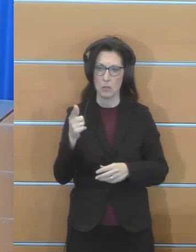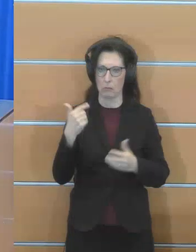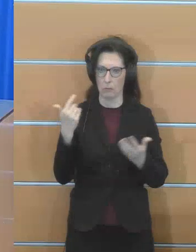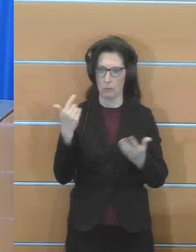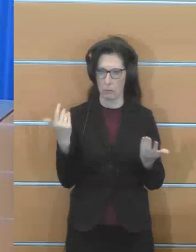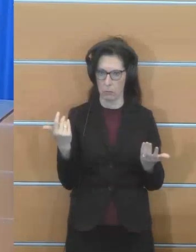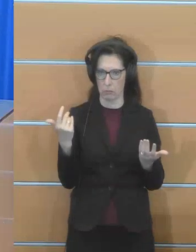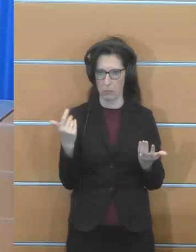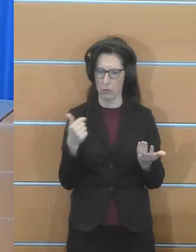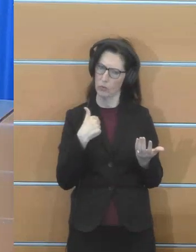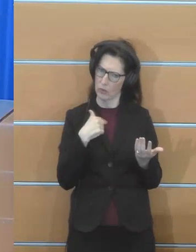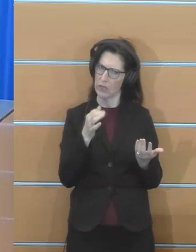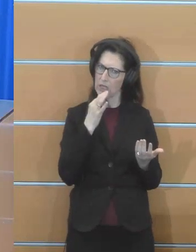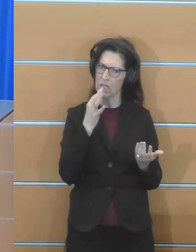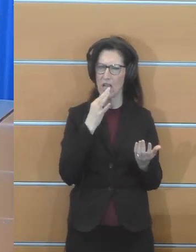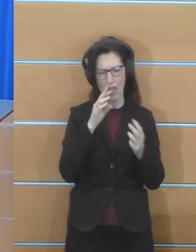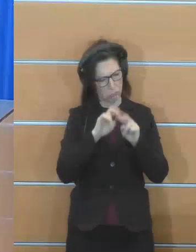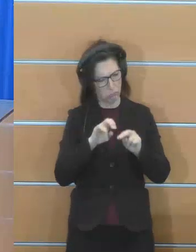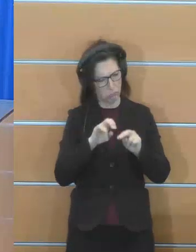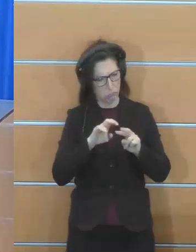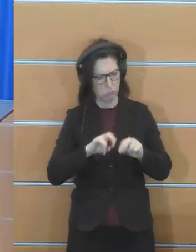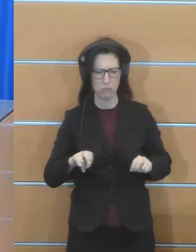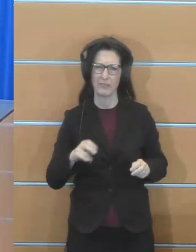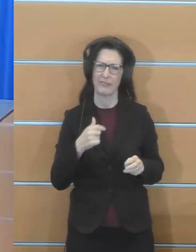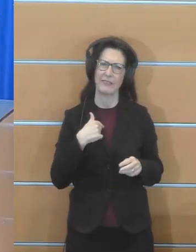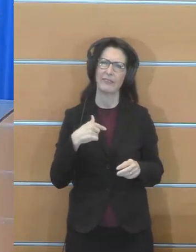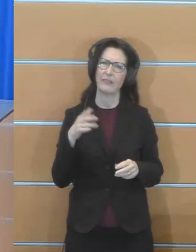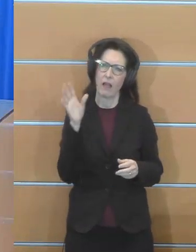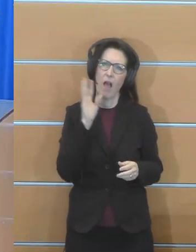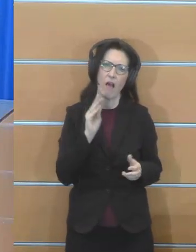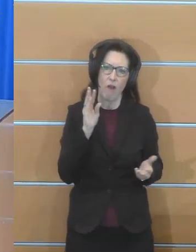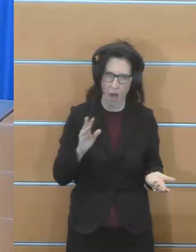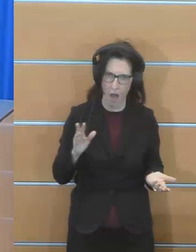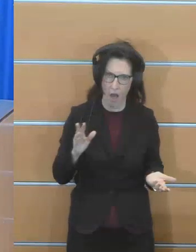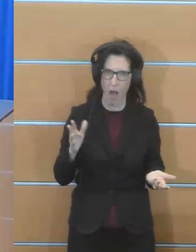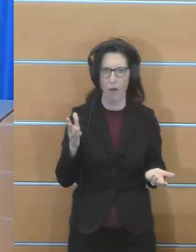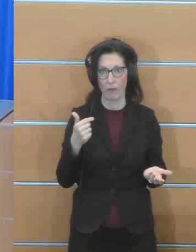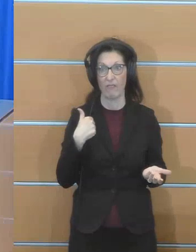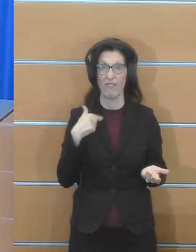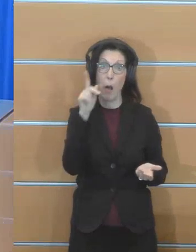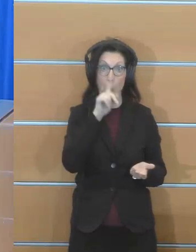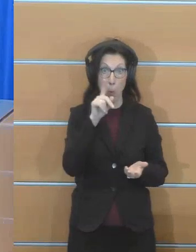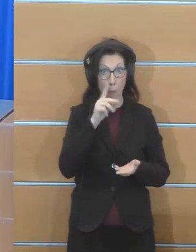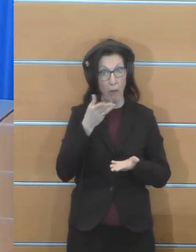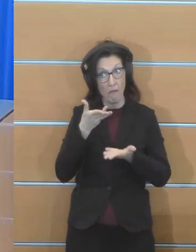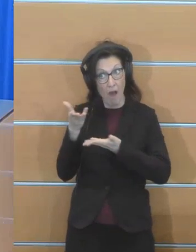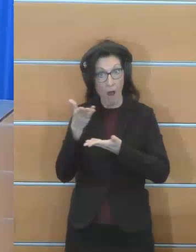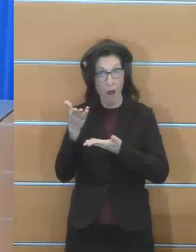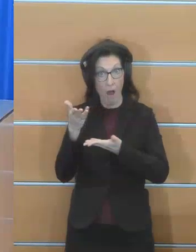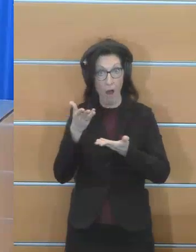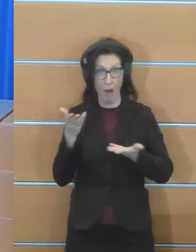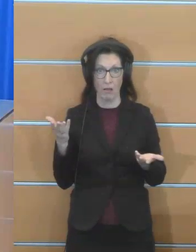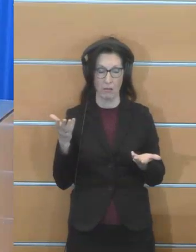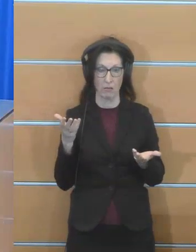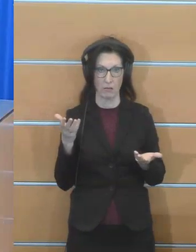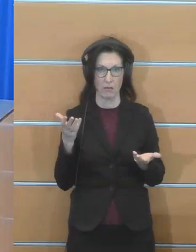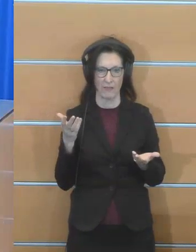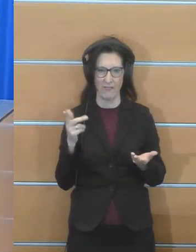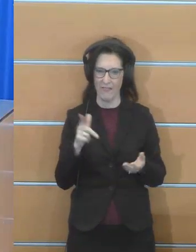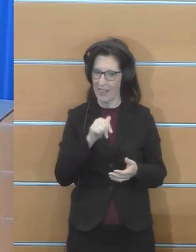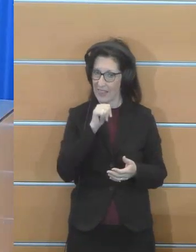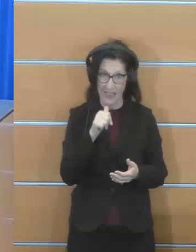gründlich gemacht auch aus Erfahrung unserer versuchten Verhandlungen wer nicht bereit ist